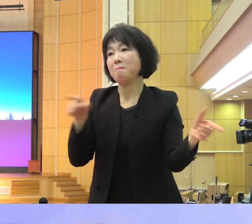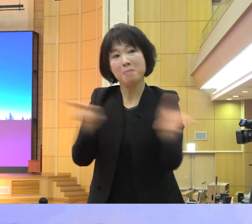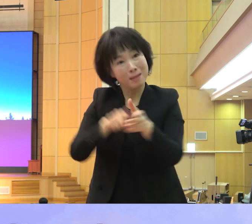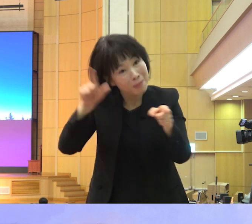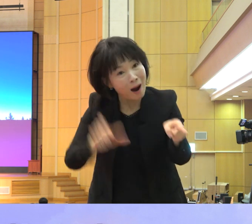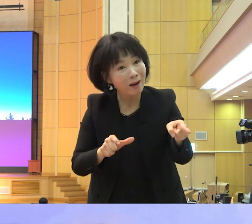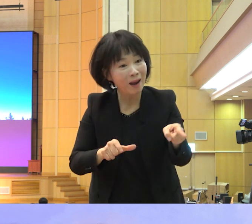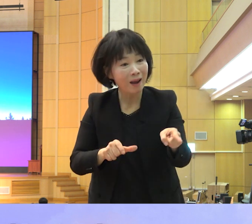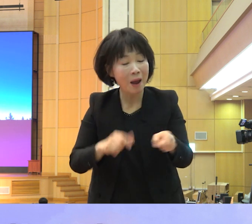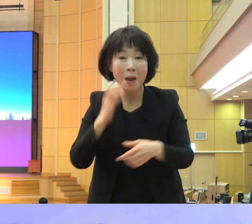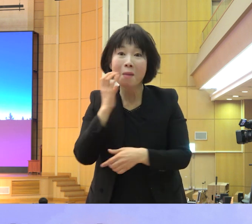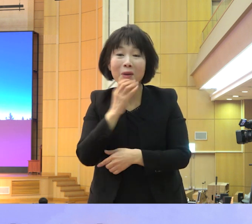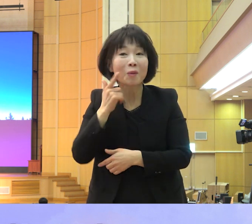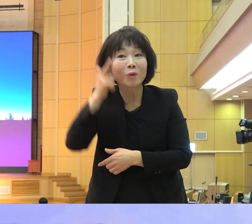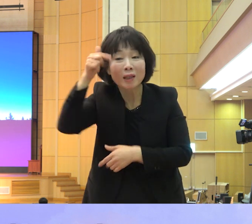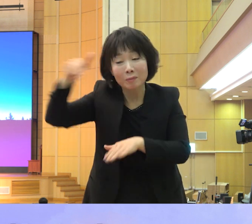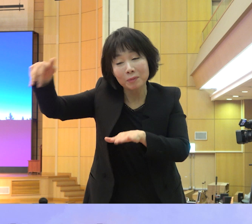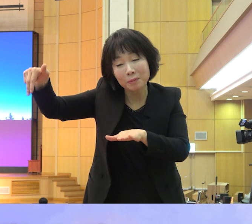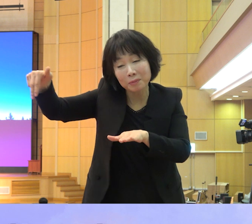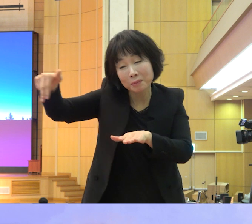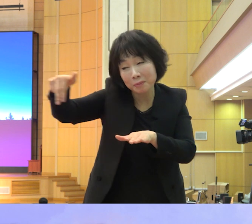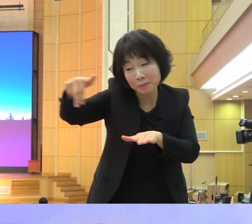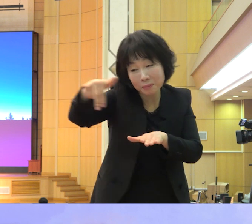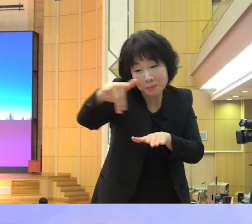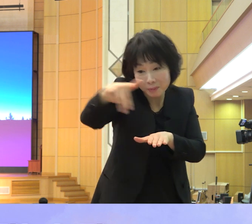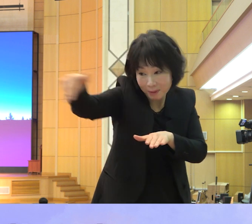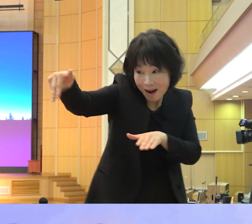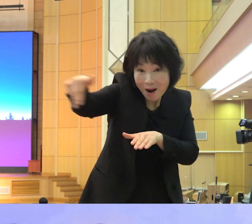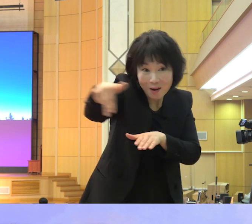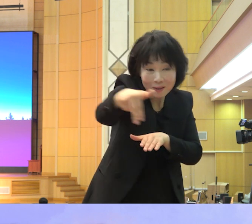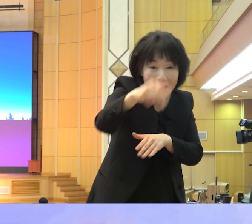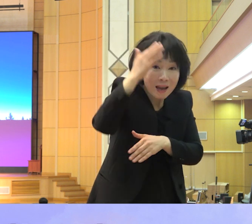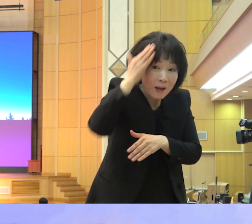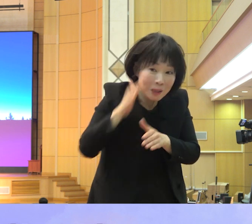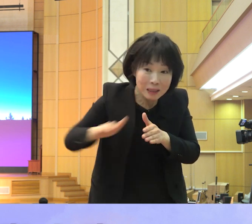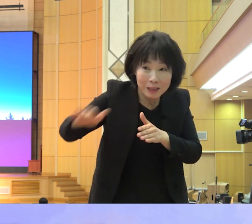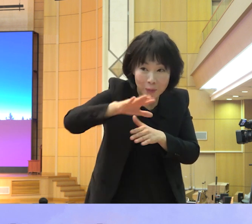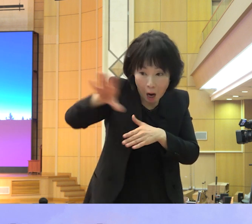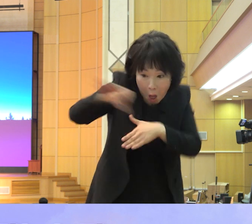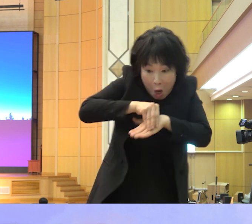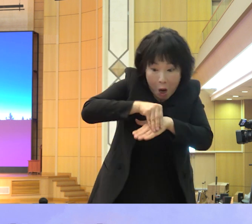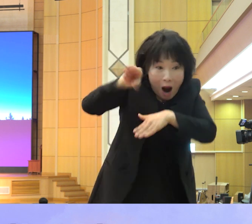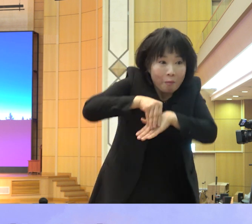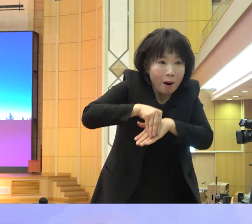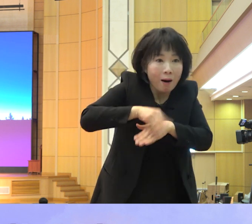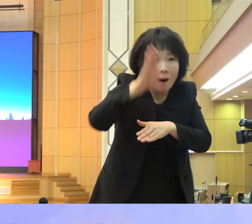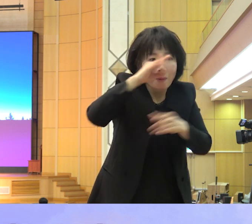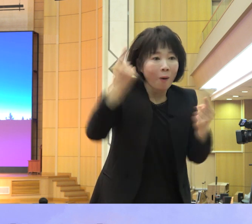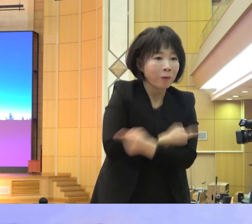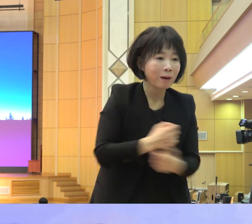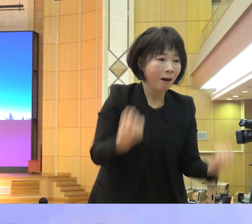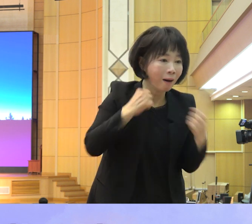베드로의 그림자라도 내 몸에 그림자가 닿으면